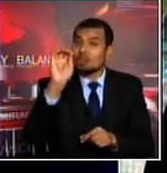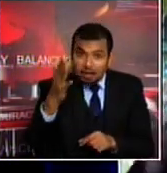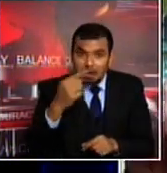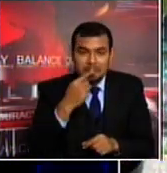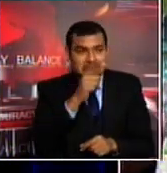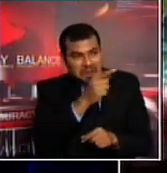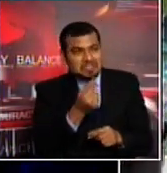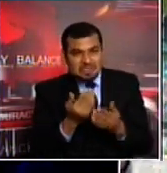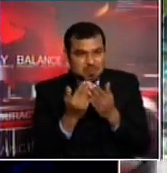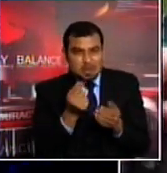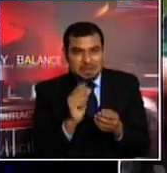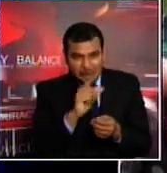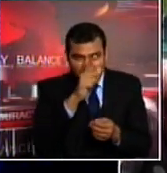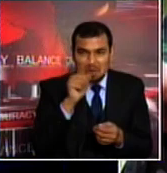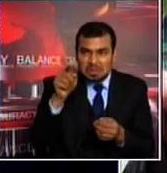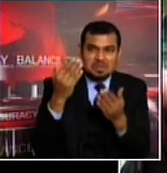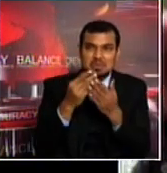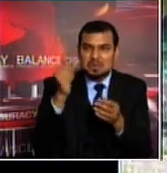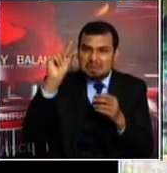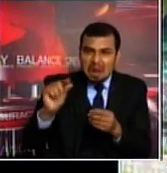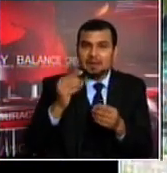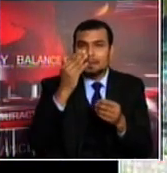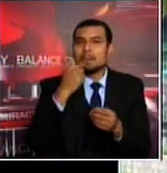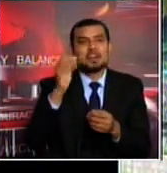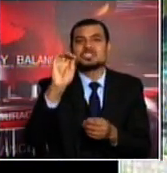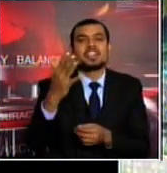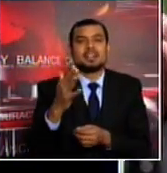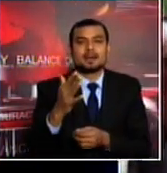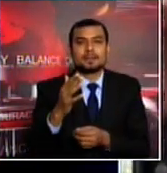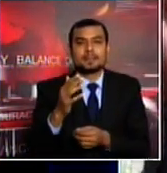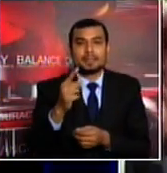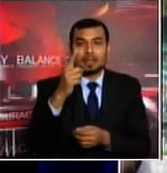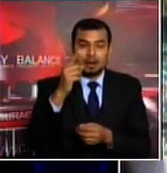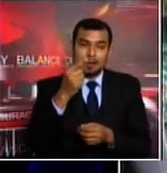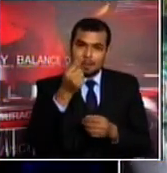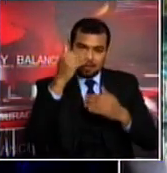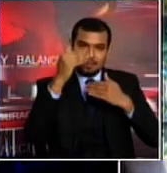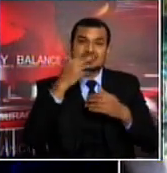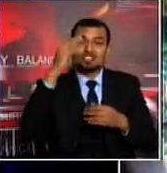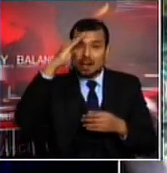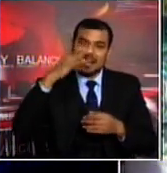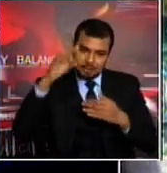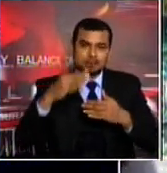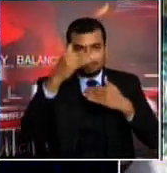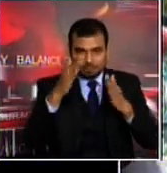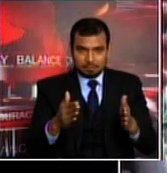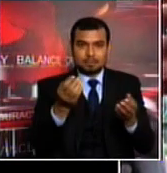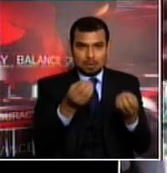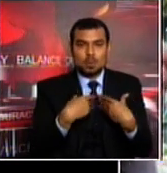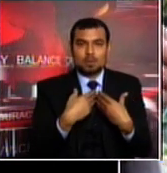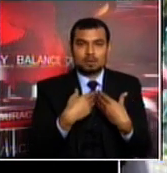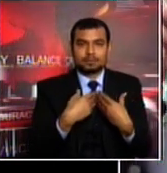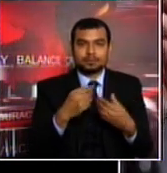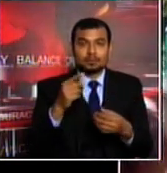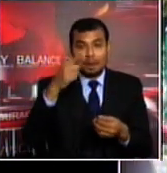लियो, फलानोको चाहिँ त्यति पुर्याउन सकेका छैन भन्न सकियो कि, त यति लिनुपर्ने भन्ने निर्धारण गरौँ न पहिला। सबैभन्दा पहिला त अब